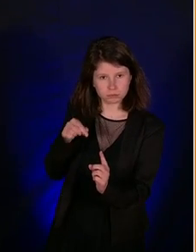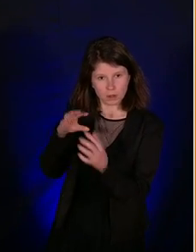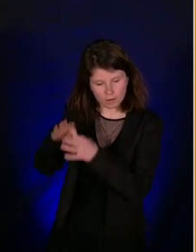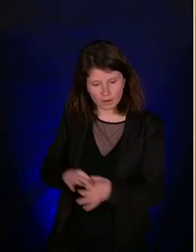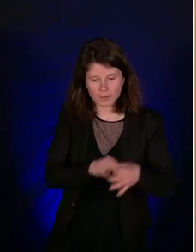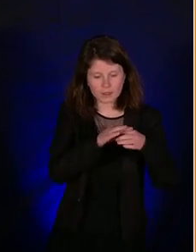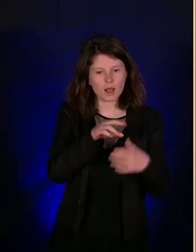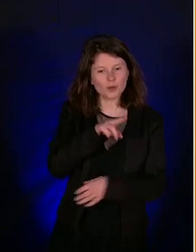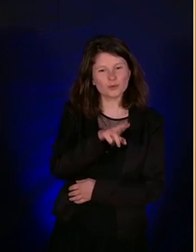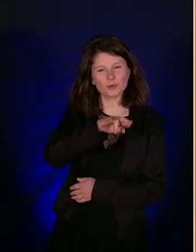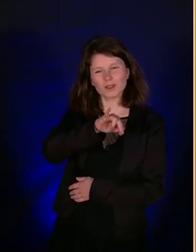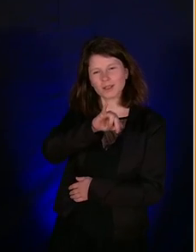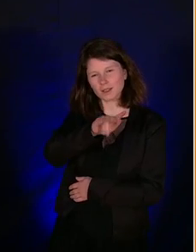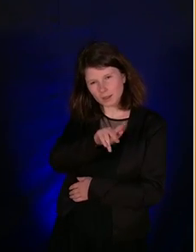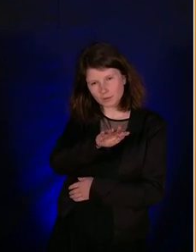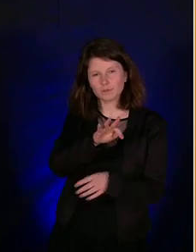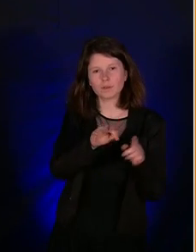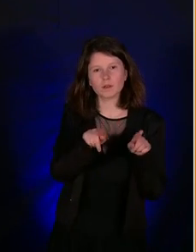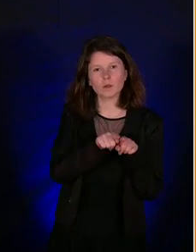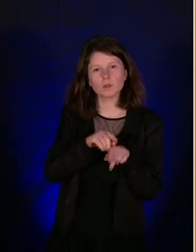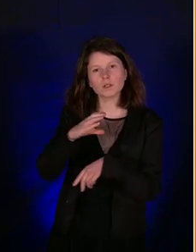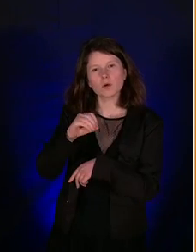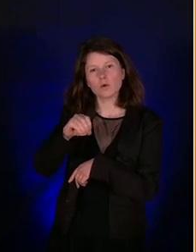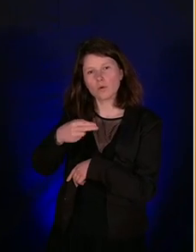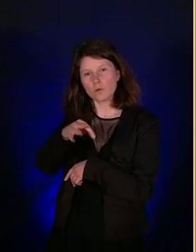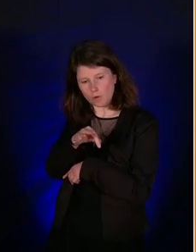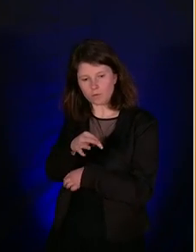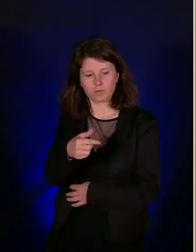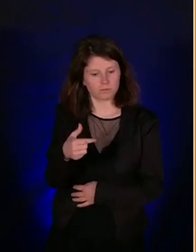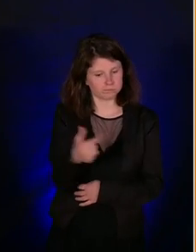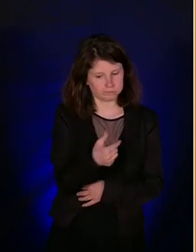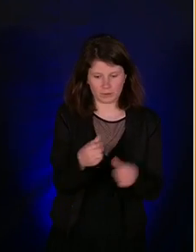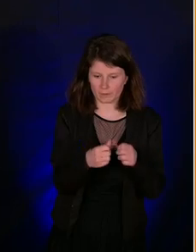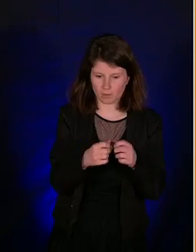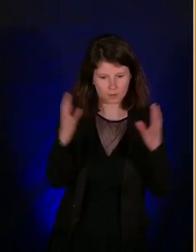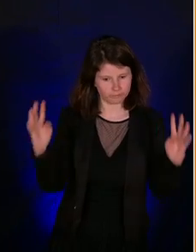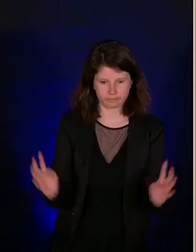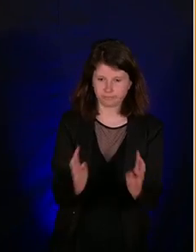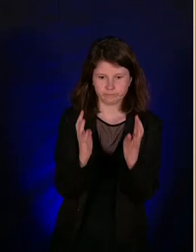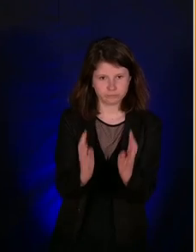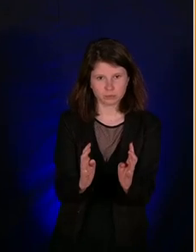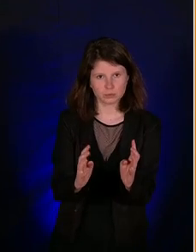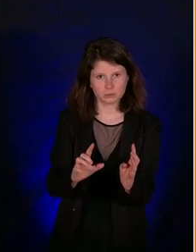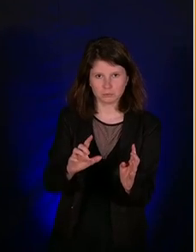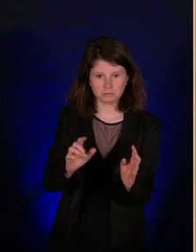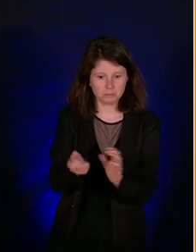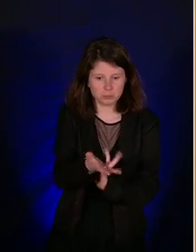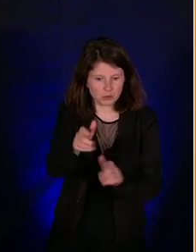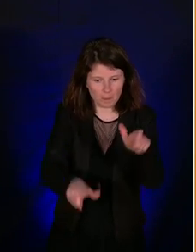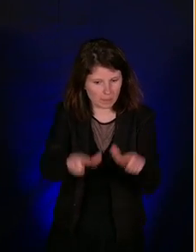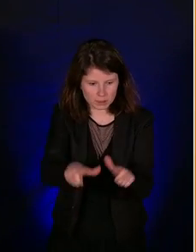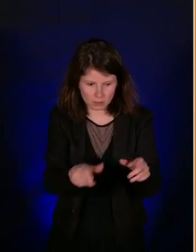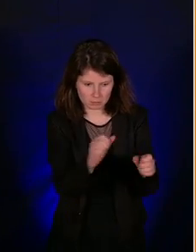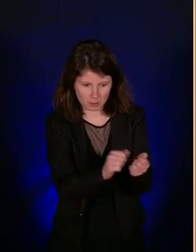conff qui a rassemblé à l'automne 2021 plus de 300 travailleurs sans papier livreurs plongeurs ouvriers etboueurs